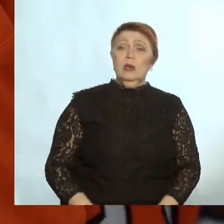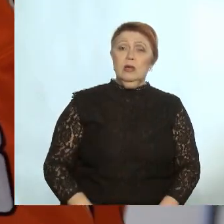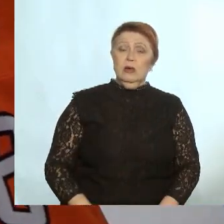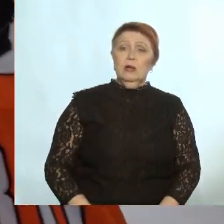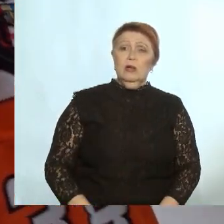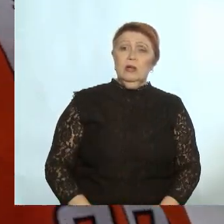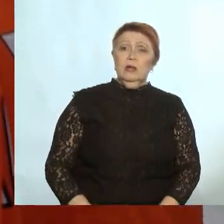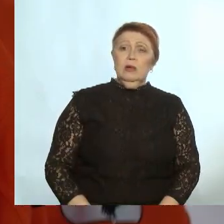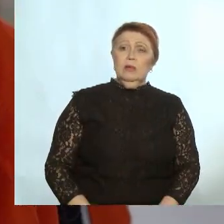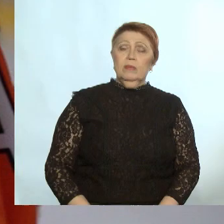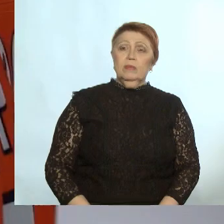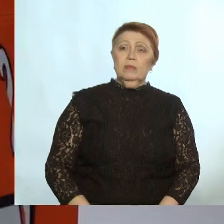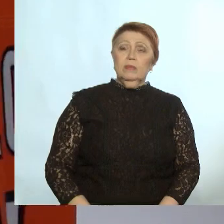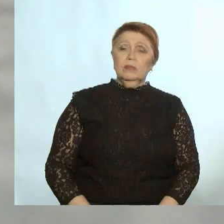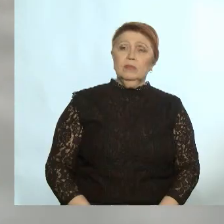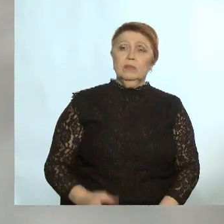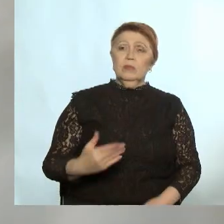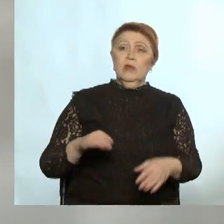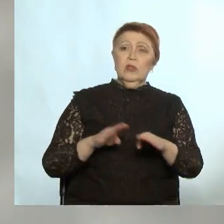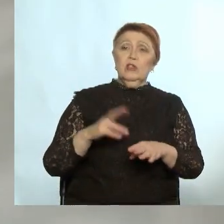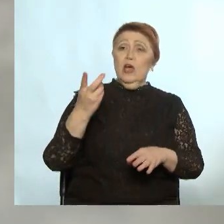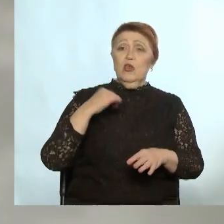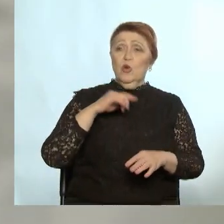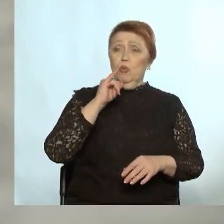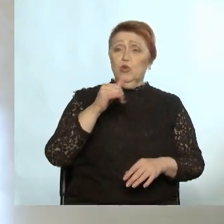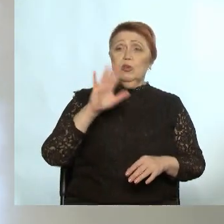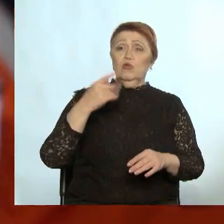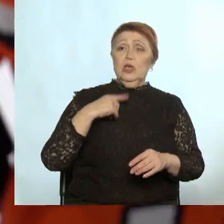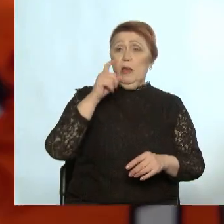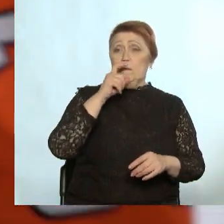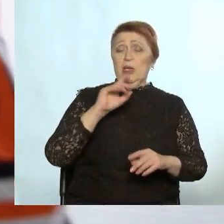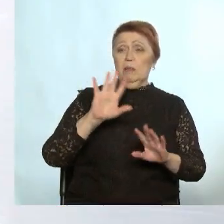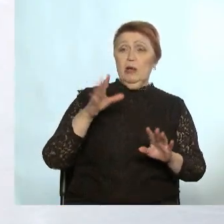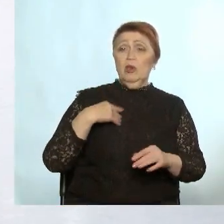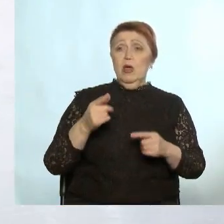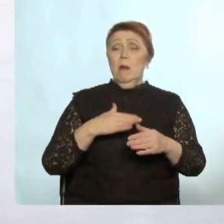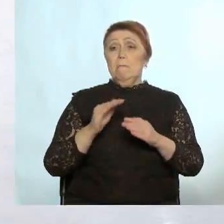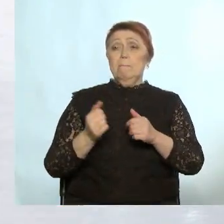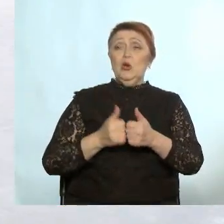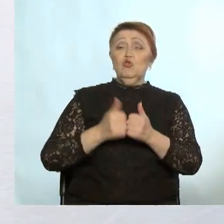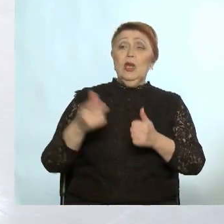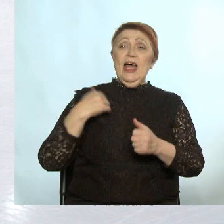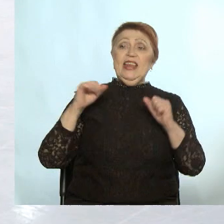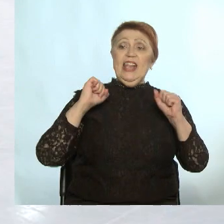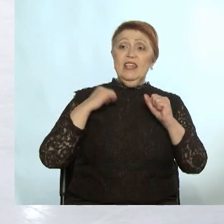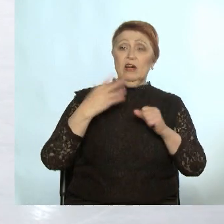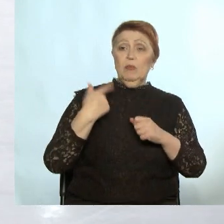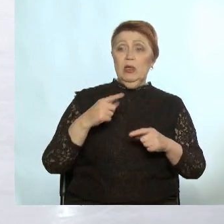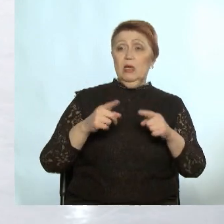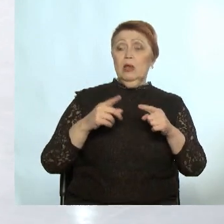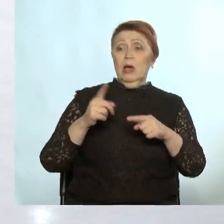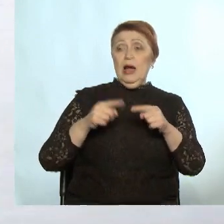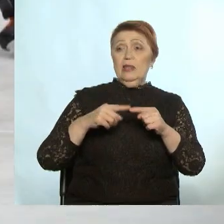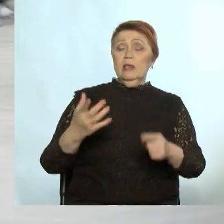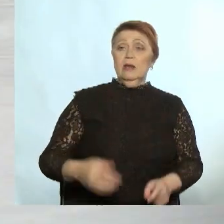высказывать, и тогда будет все хорошо. Тогда не будет недопониманий никаких между тренером и родителями. Но, конечно же,